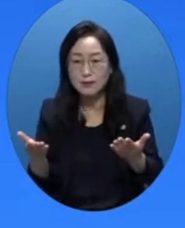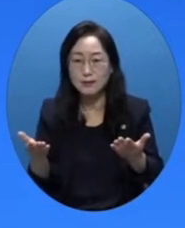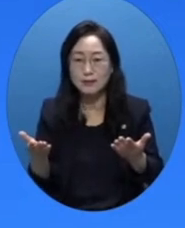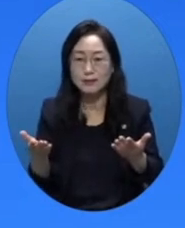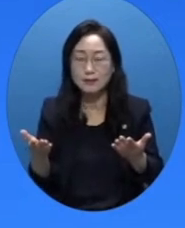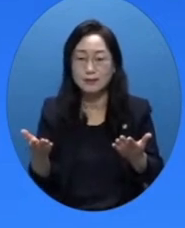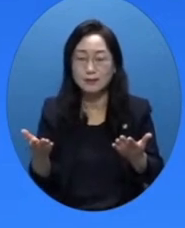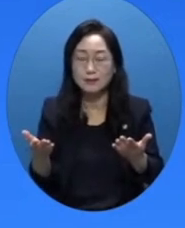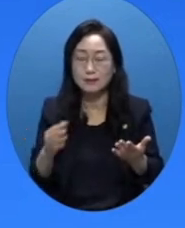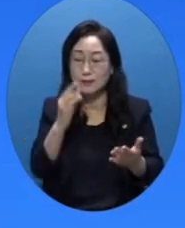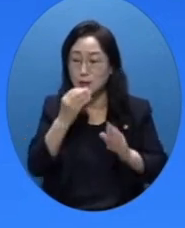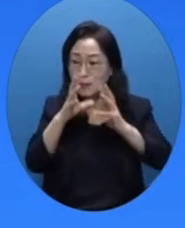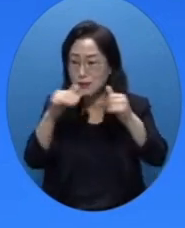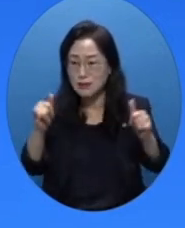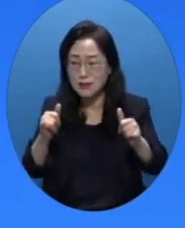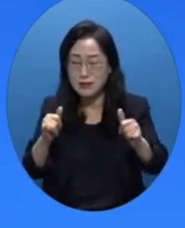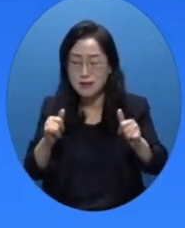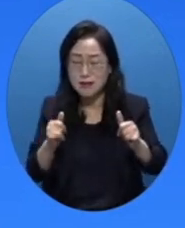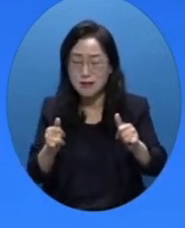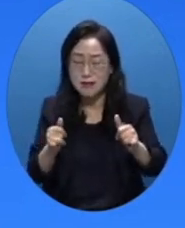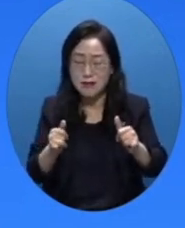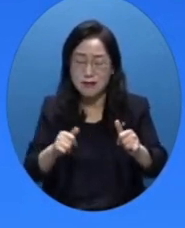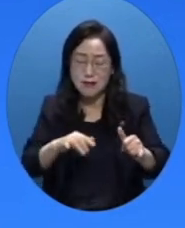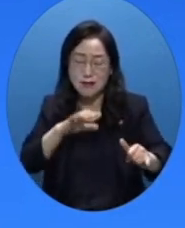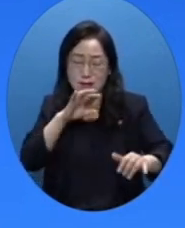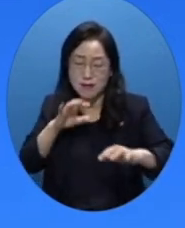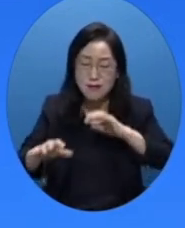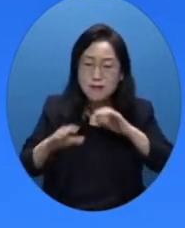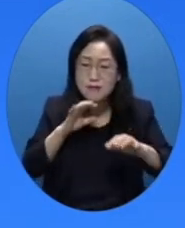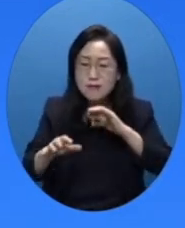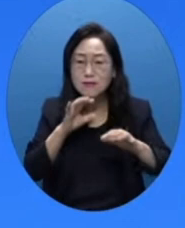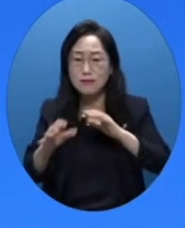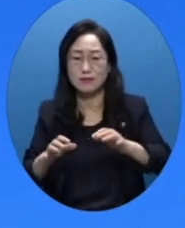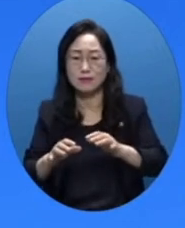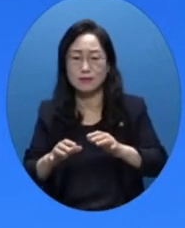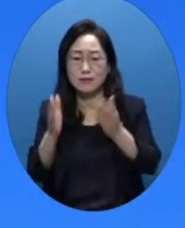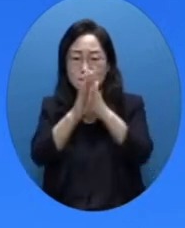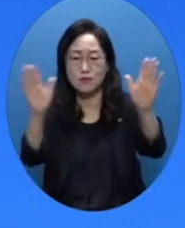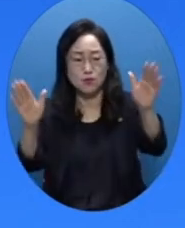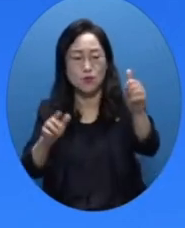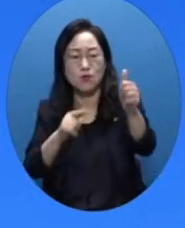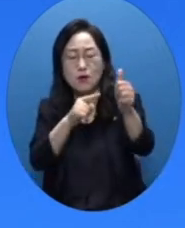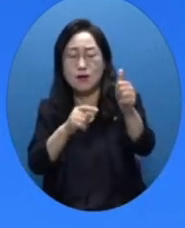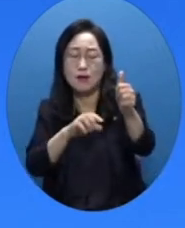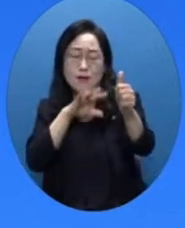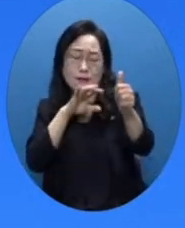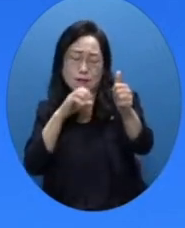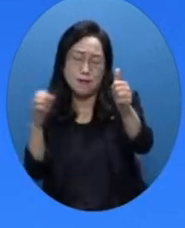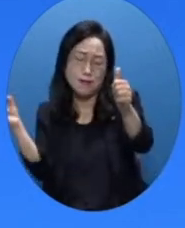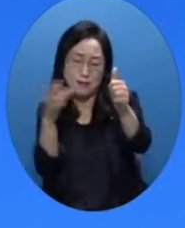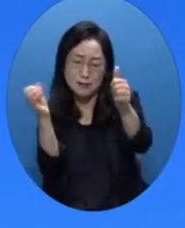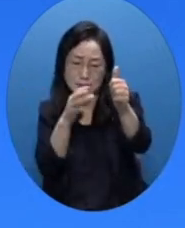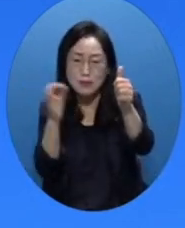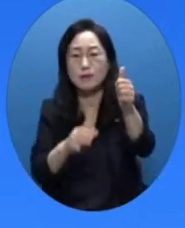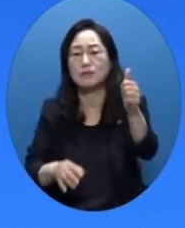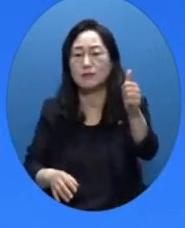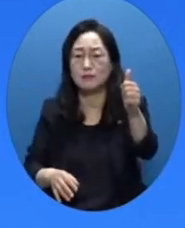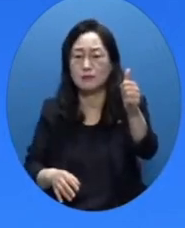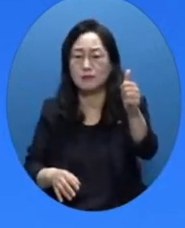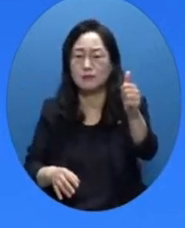그들이 벌떼처럼 일어나서 지도자에게 원망과 불평을 쏟아 놓은